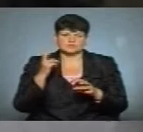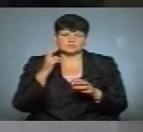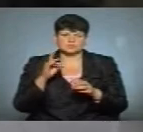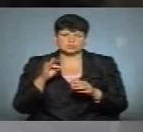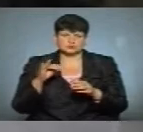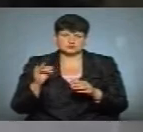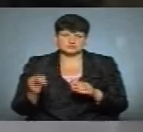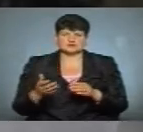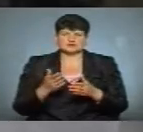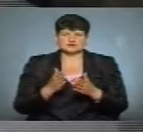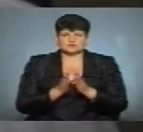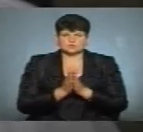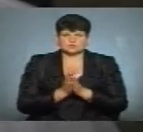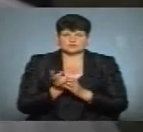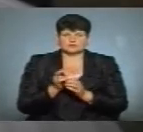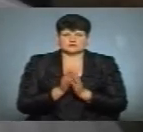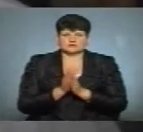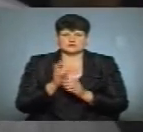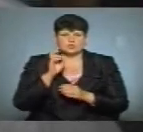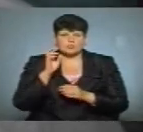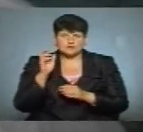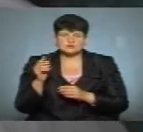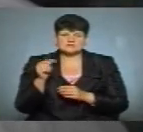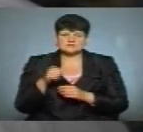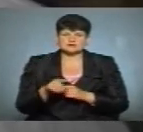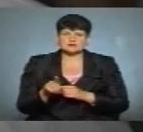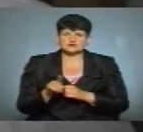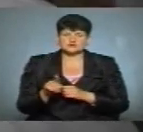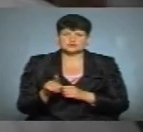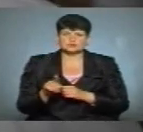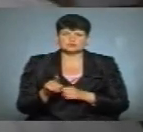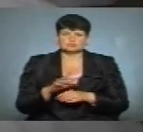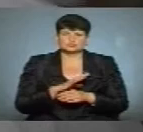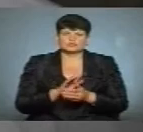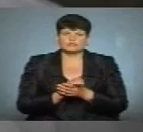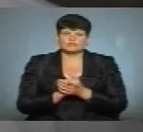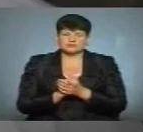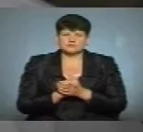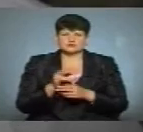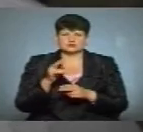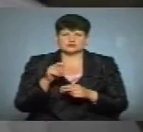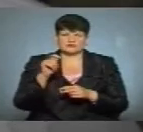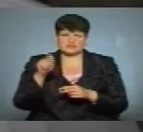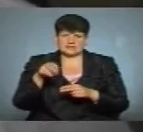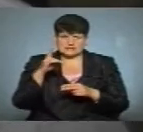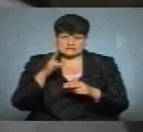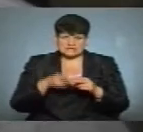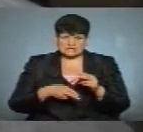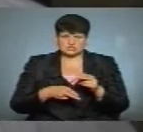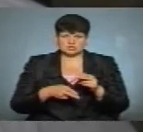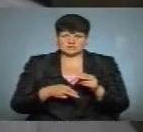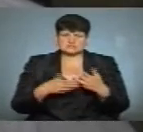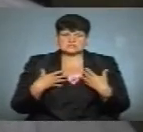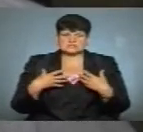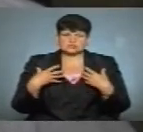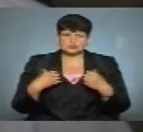церкви, щоб помолитися до Бога за те, щоб став мир, щоб війна закінчилася. За здоров'я